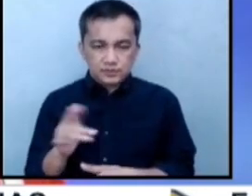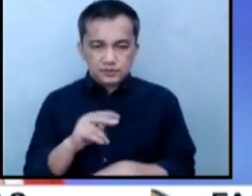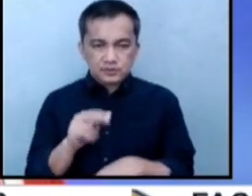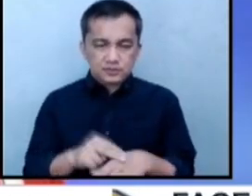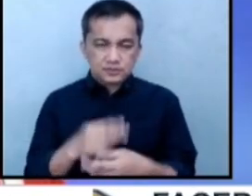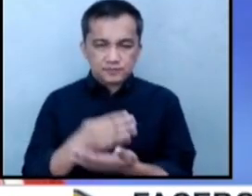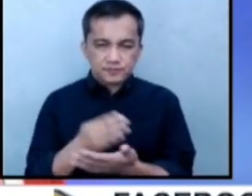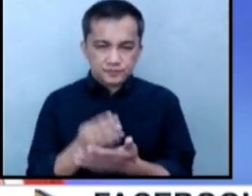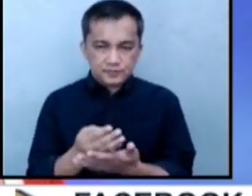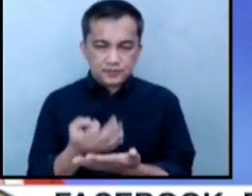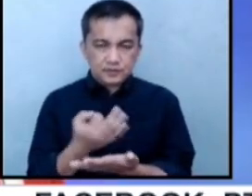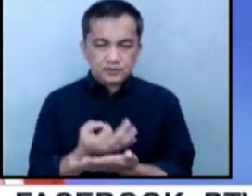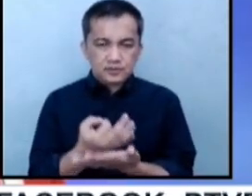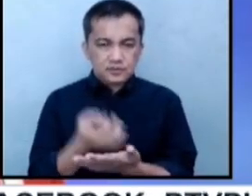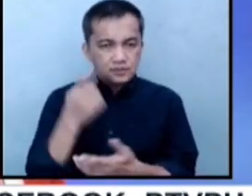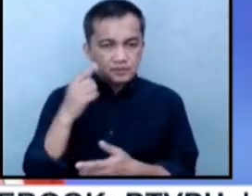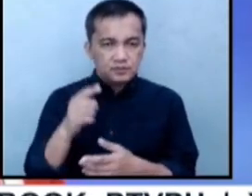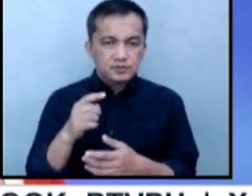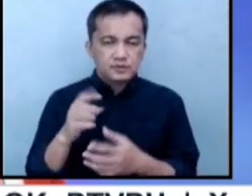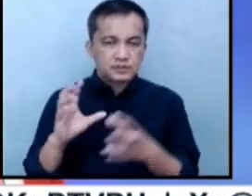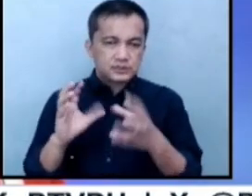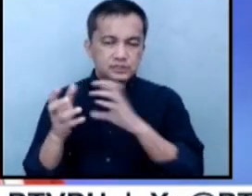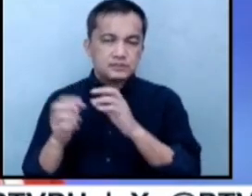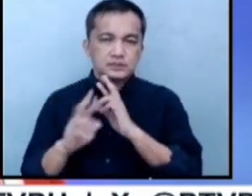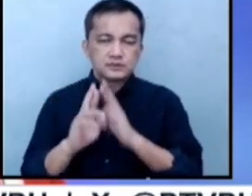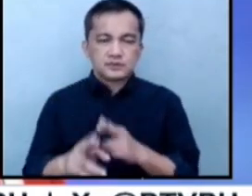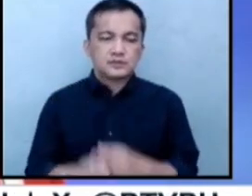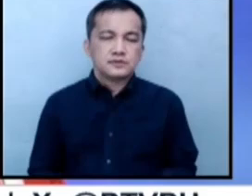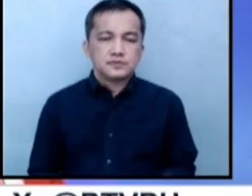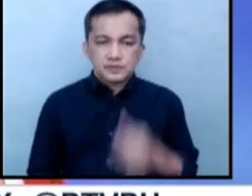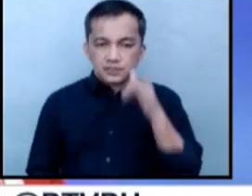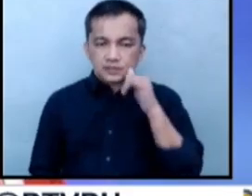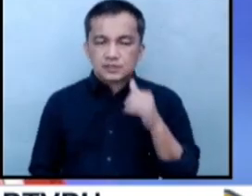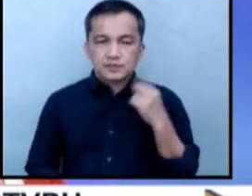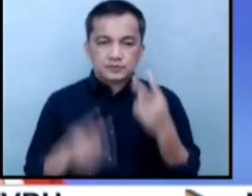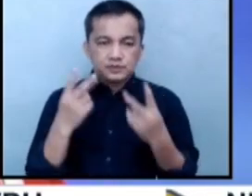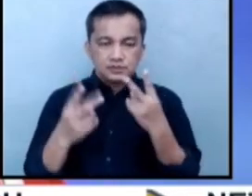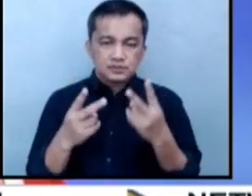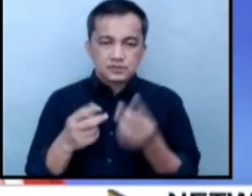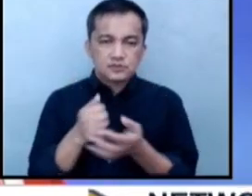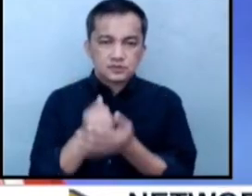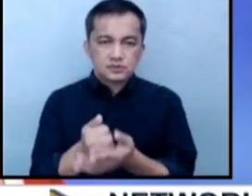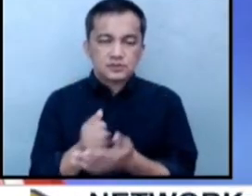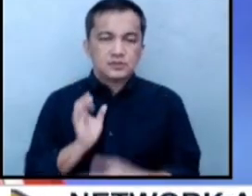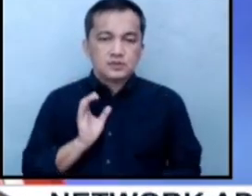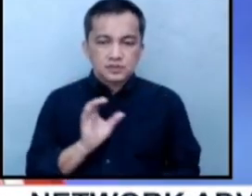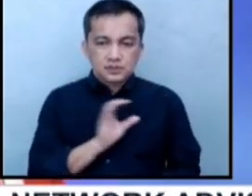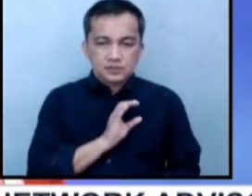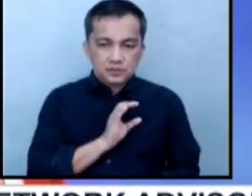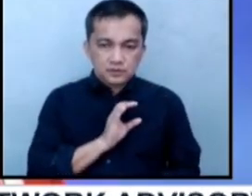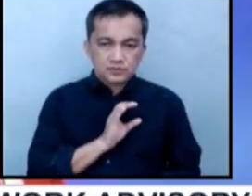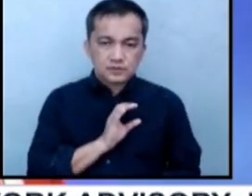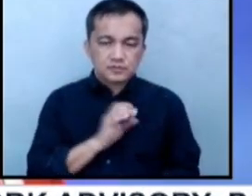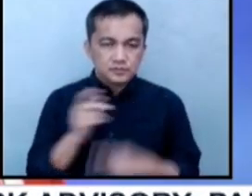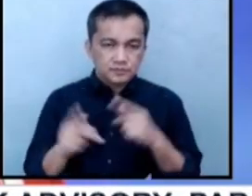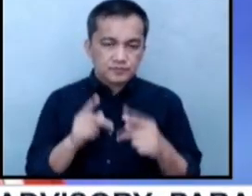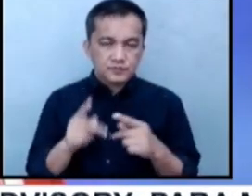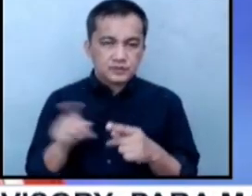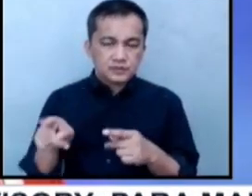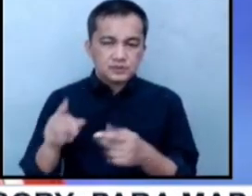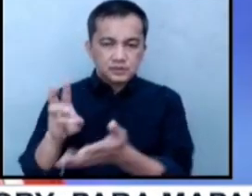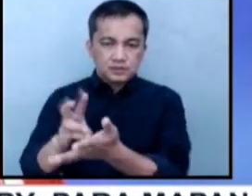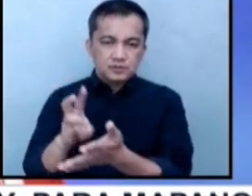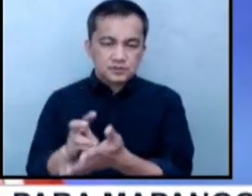pondo para sa disaster response kahapon binisita at binigyan ng tulong ng mga kongresista ang mga residente sa ilang evacuation